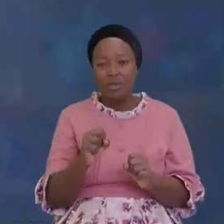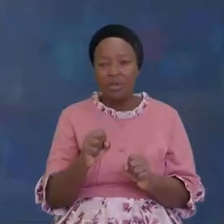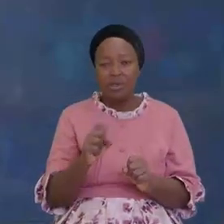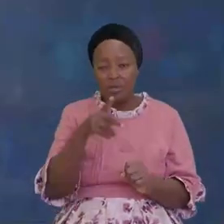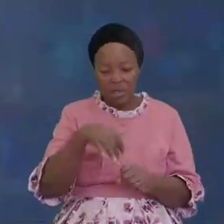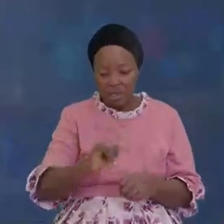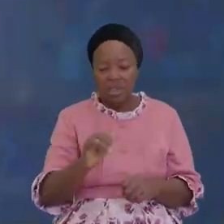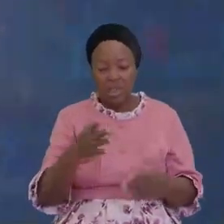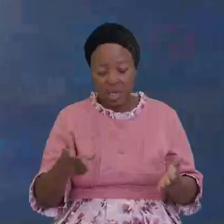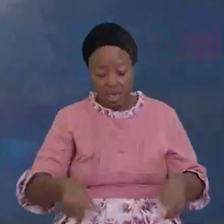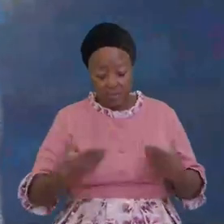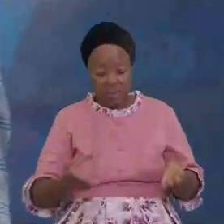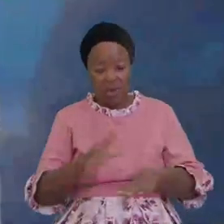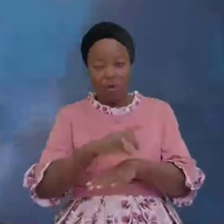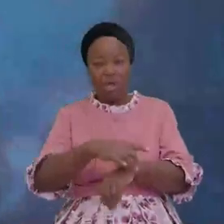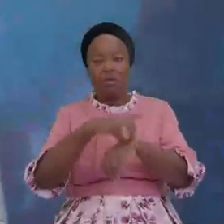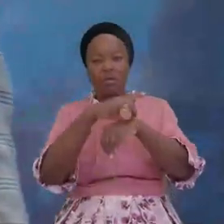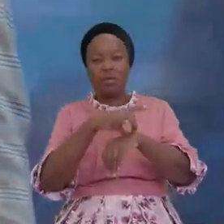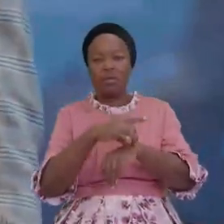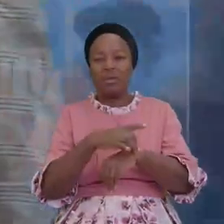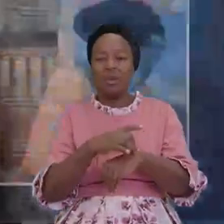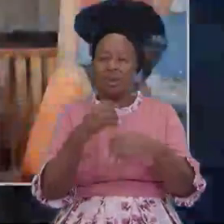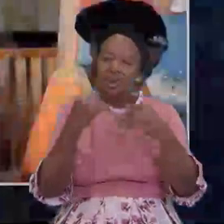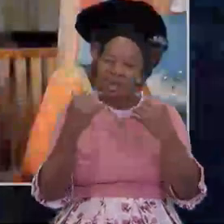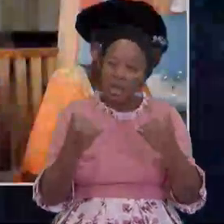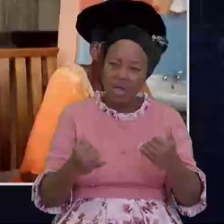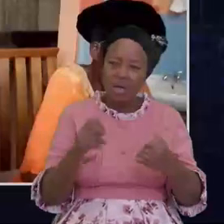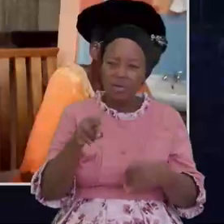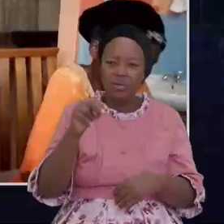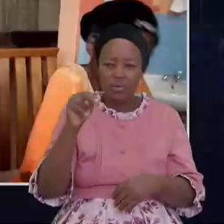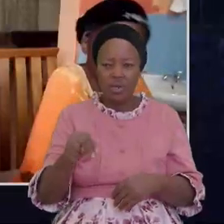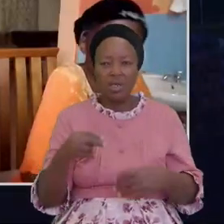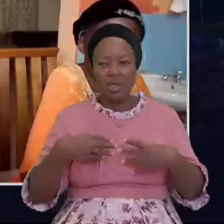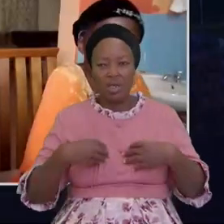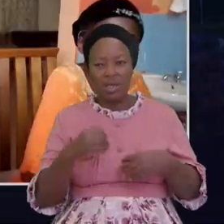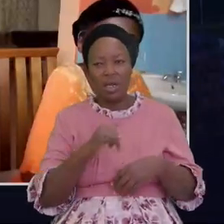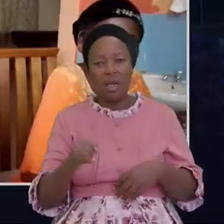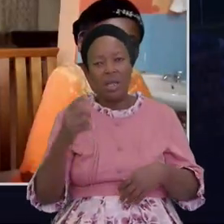Parce qu'après ton salut, tu vis encore sur la terre.